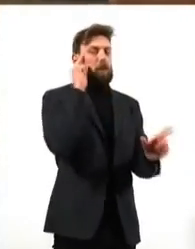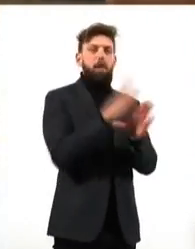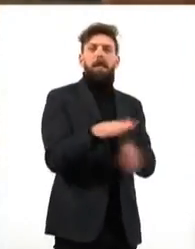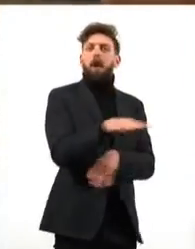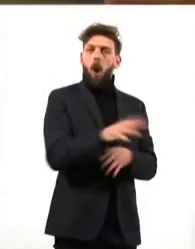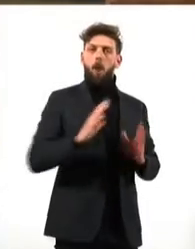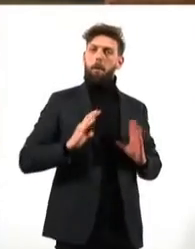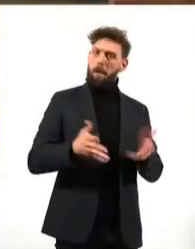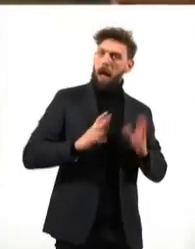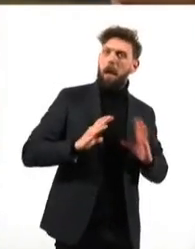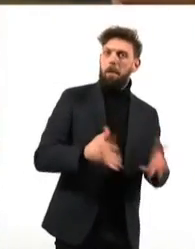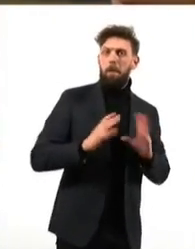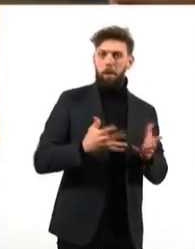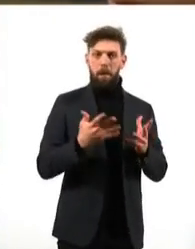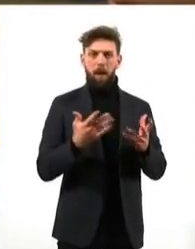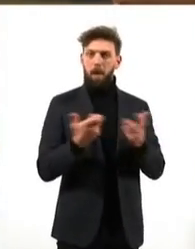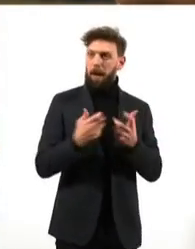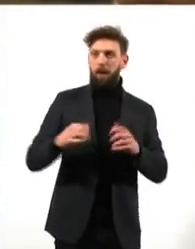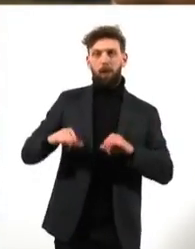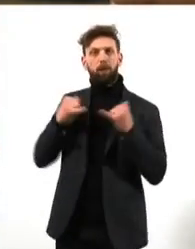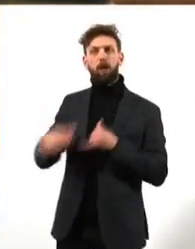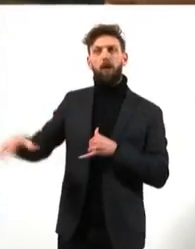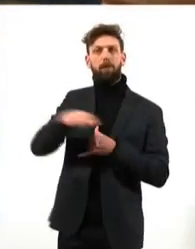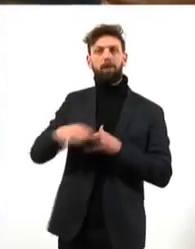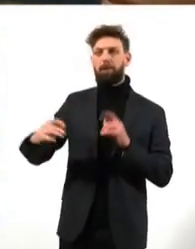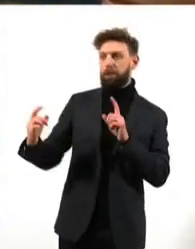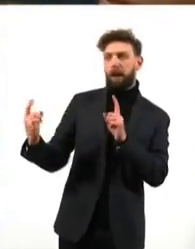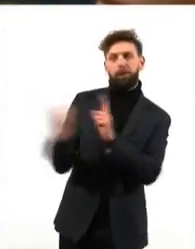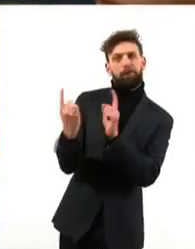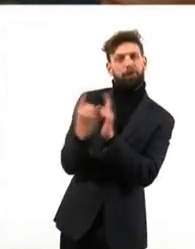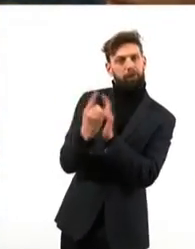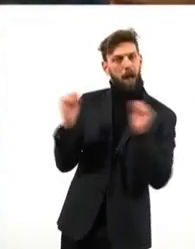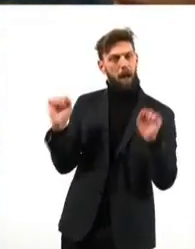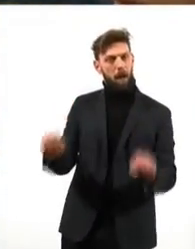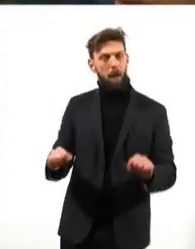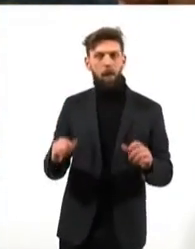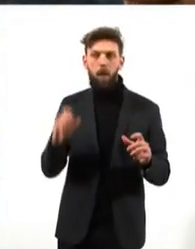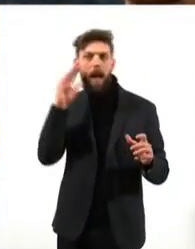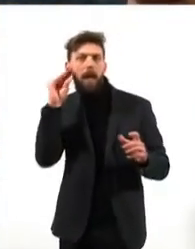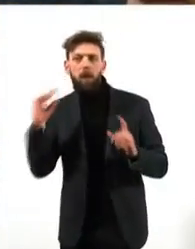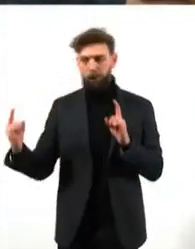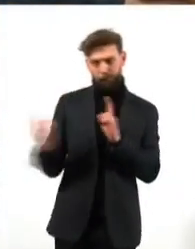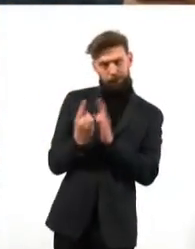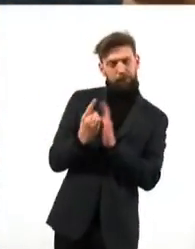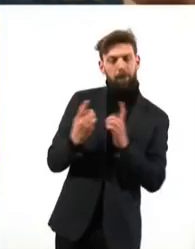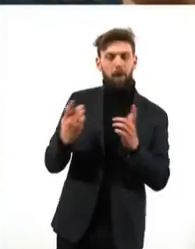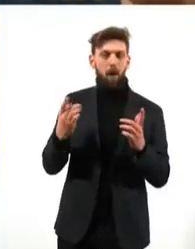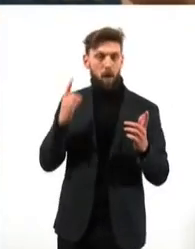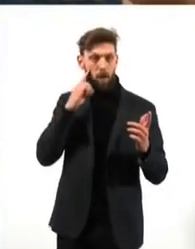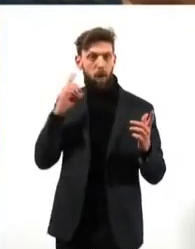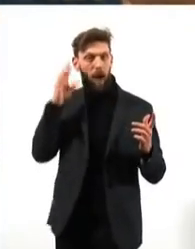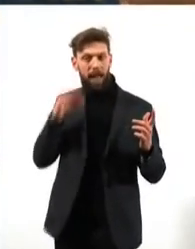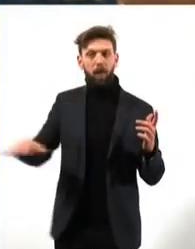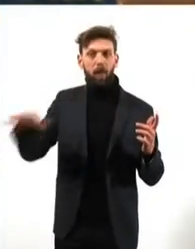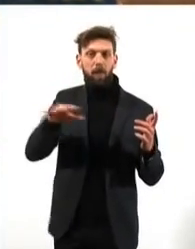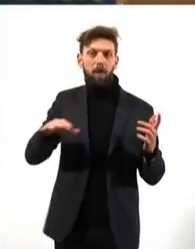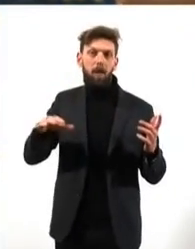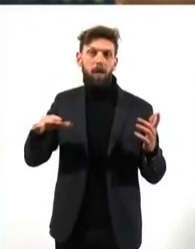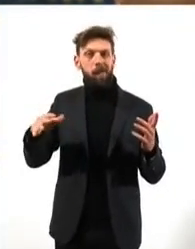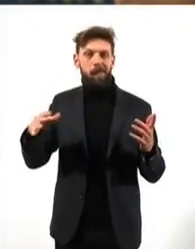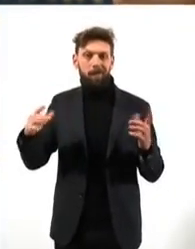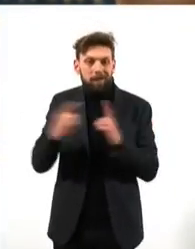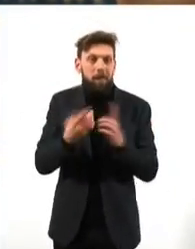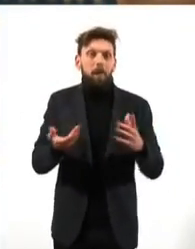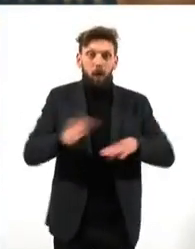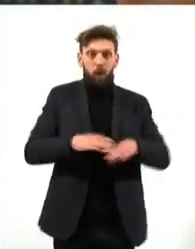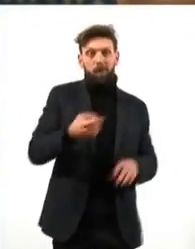association pour pouvoir justement faire des séances pour les étudiants et étudiantes, et qui nous remontent le fait que c'est des séances qui sont mal payées, et du coup on a une